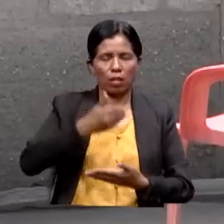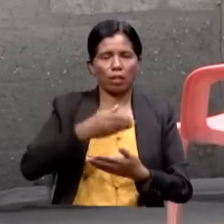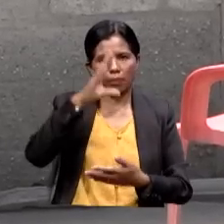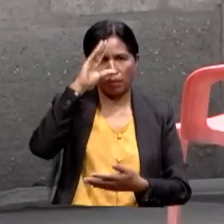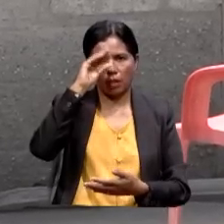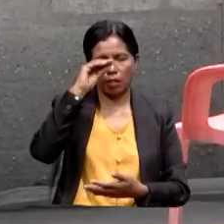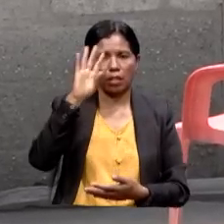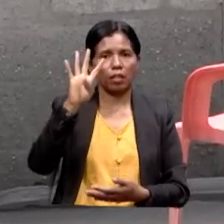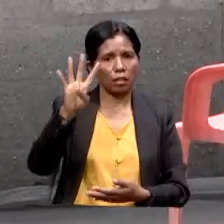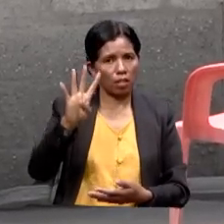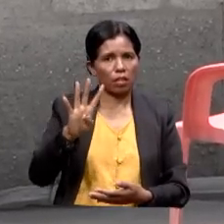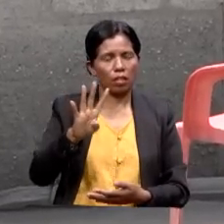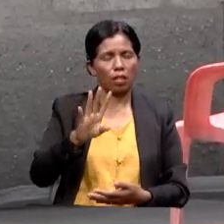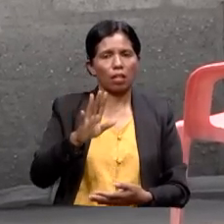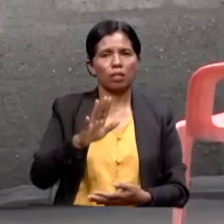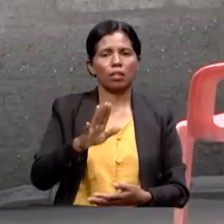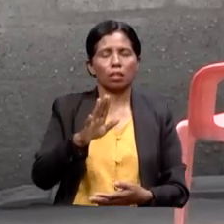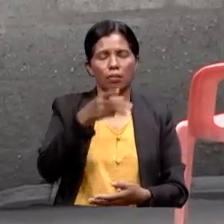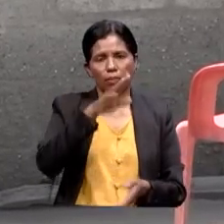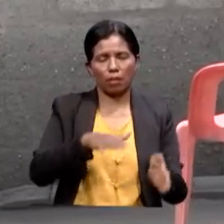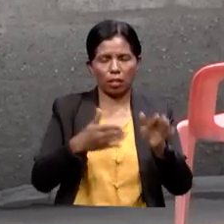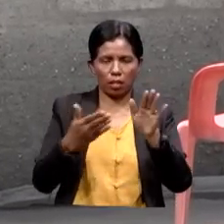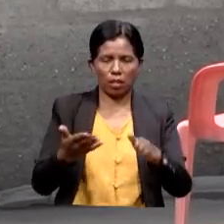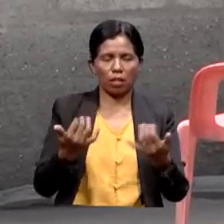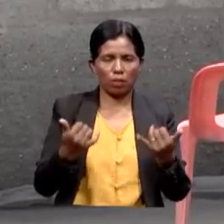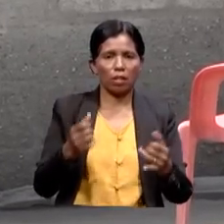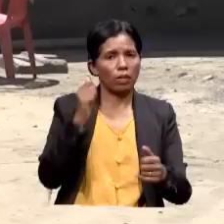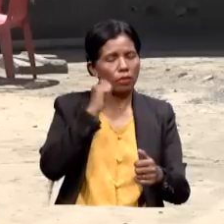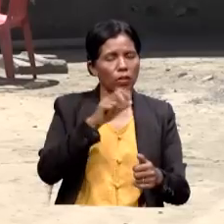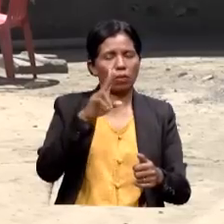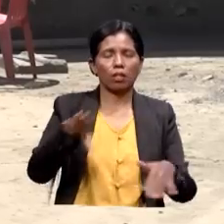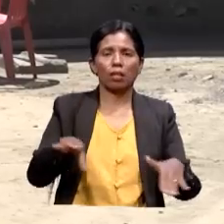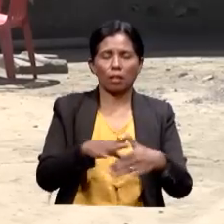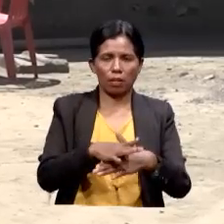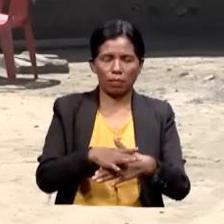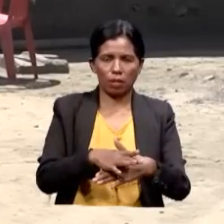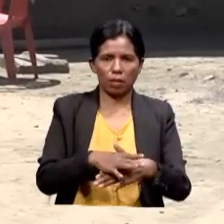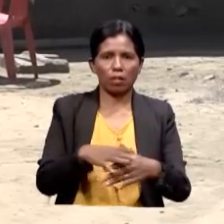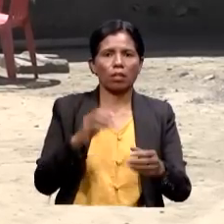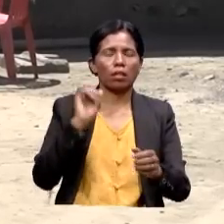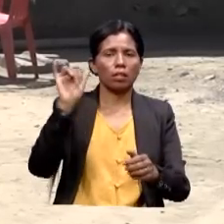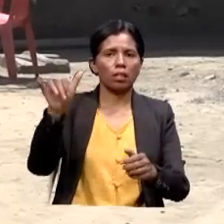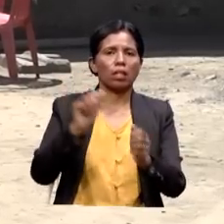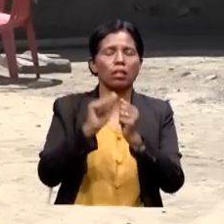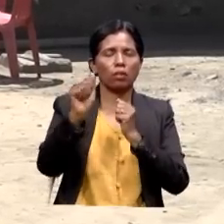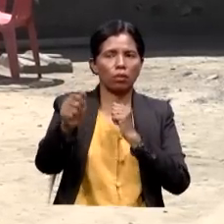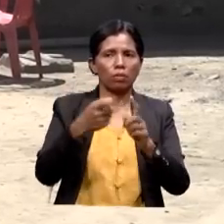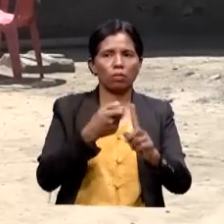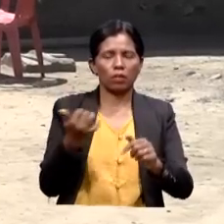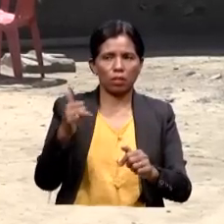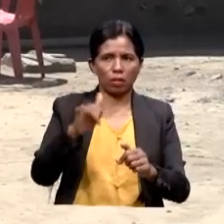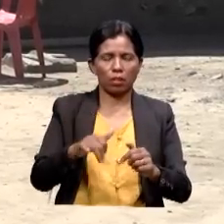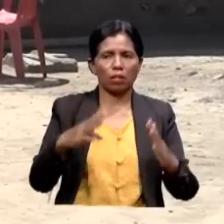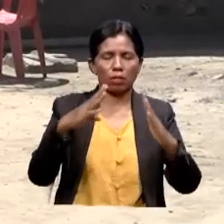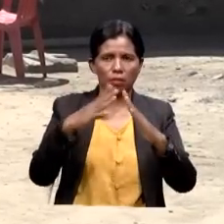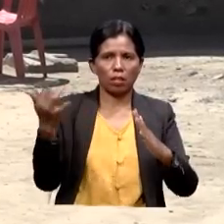hikas agora ela feto rua ne be forma ona uma kai no hela do husisira uma ne be daun sira